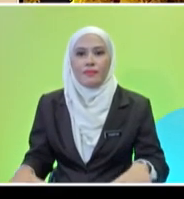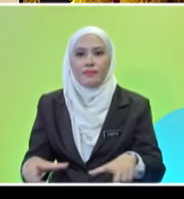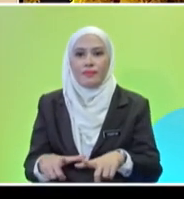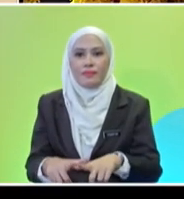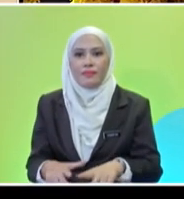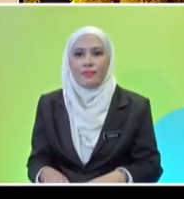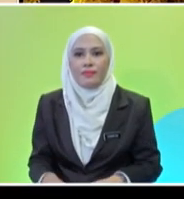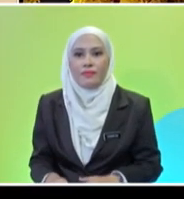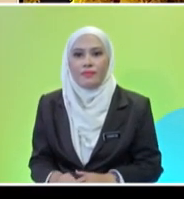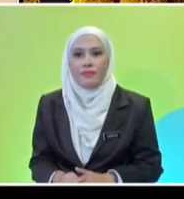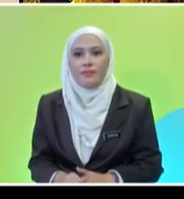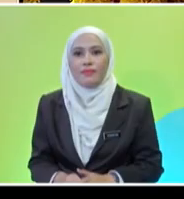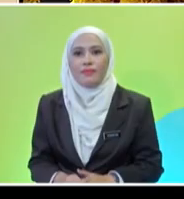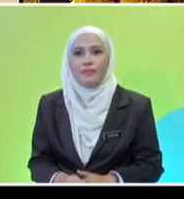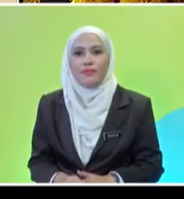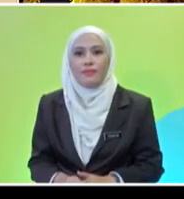perlu dipelihara